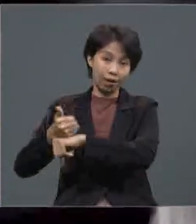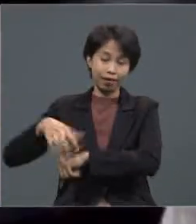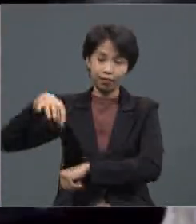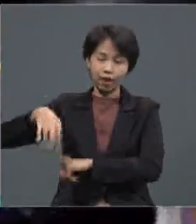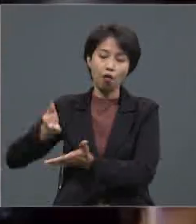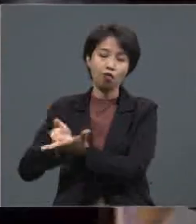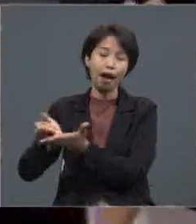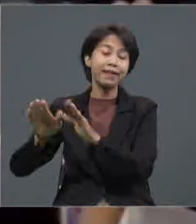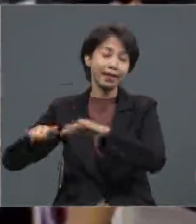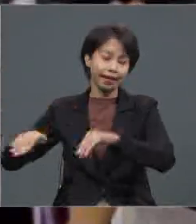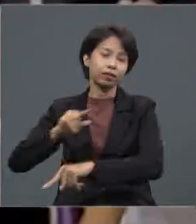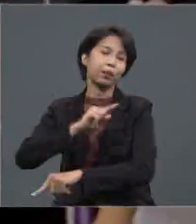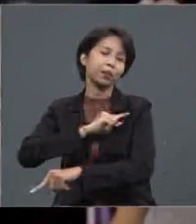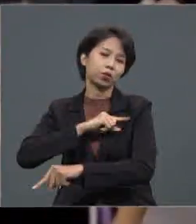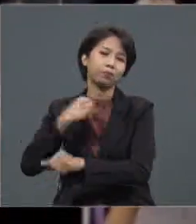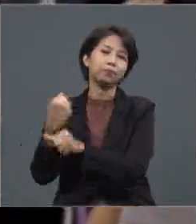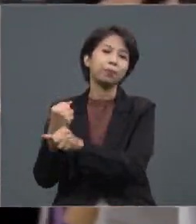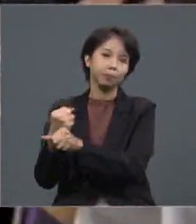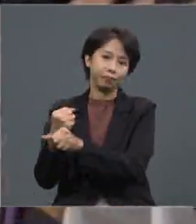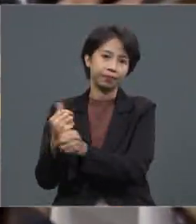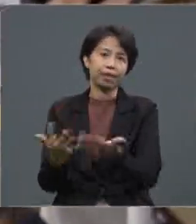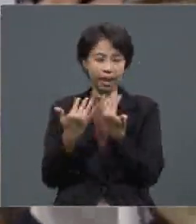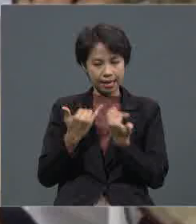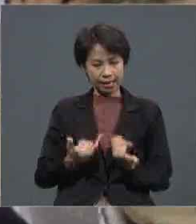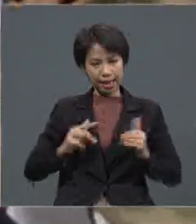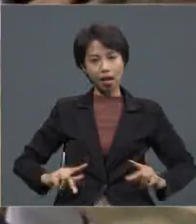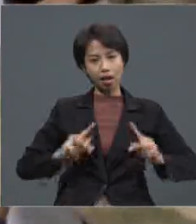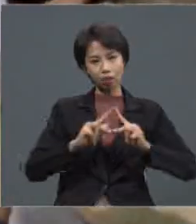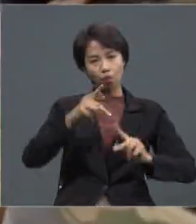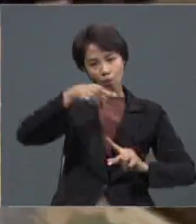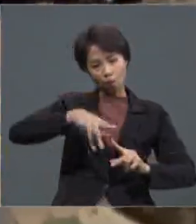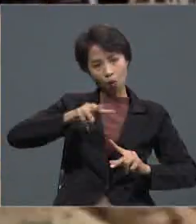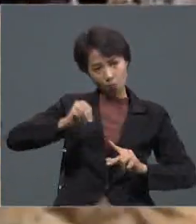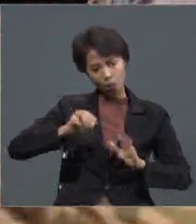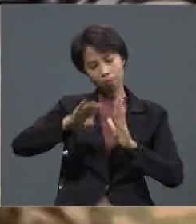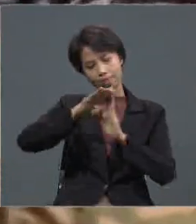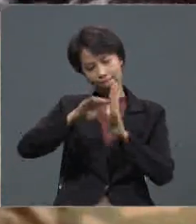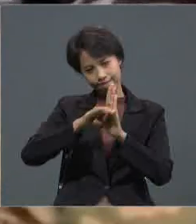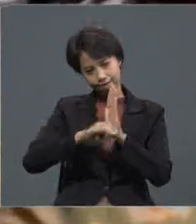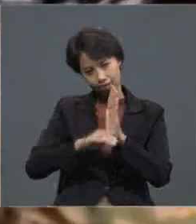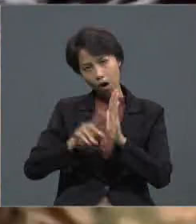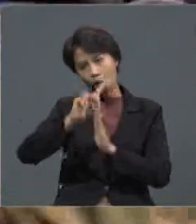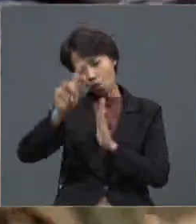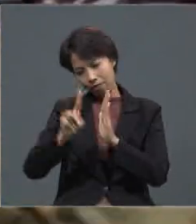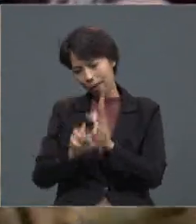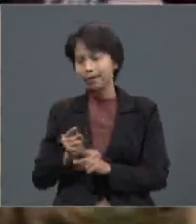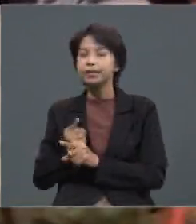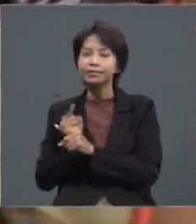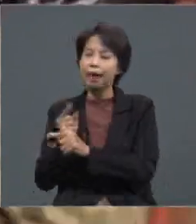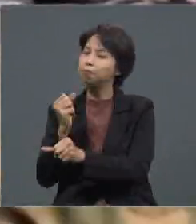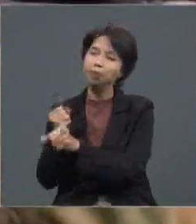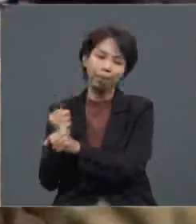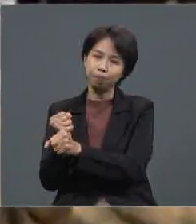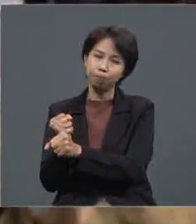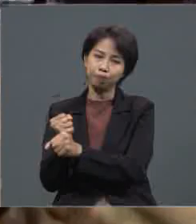ในรับเรื่องซึ่งกระทรวงพม.จะดำเนินการโดยยึดกฎหมายแล้วก็สนธิสัญญาต่างๆเพื่อประโยชน์ของเด็กเนี่ยเป็นที่ตั้งนะ